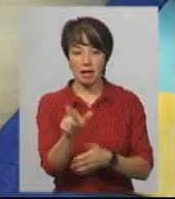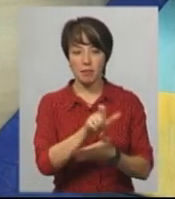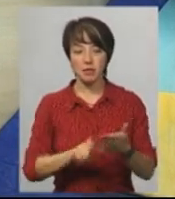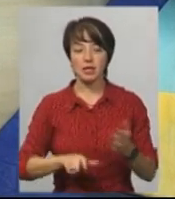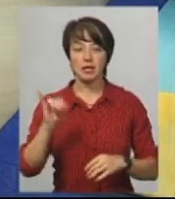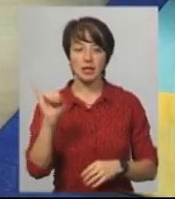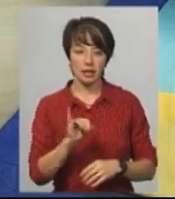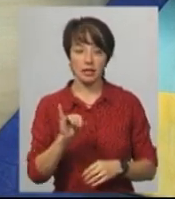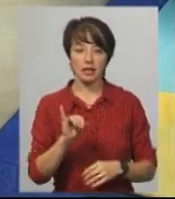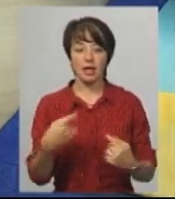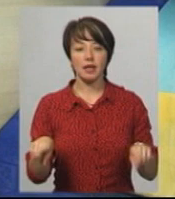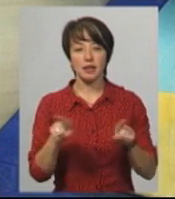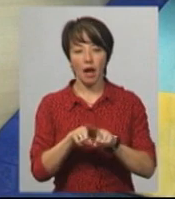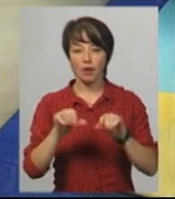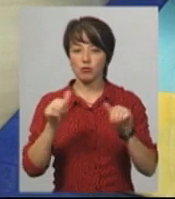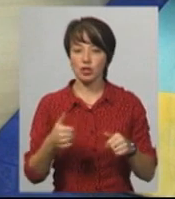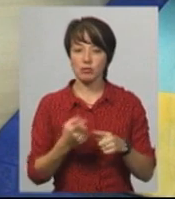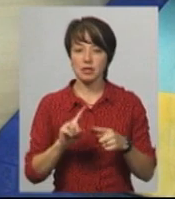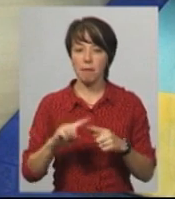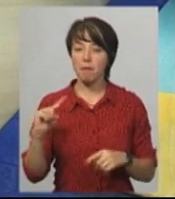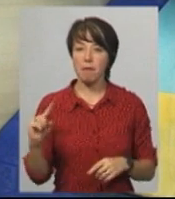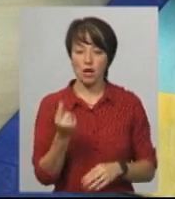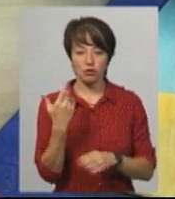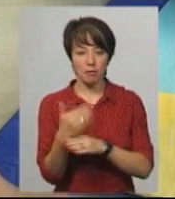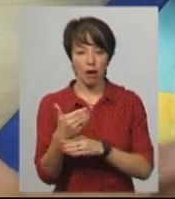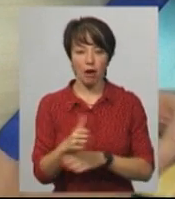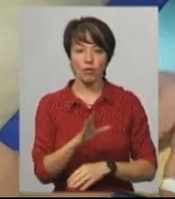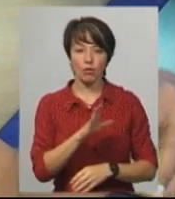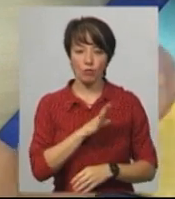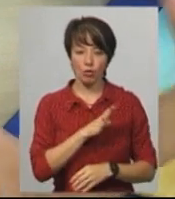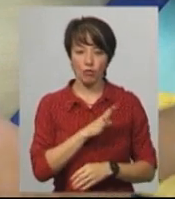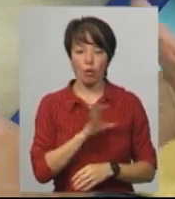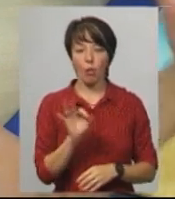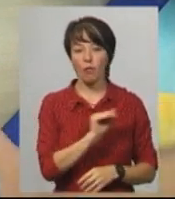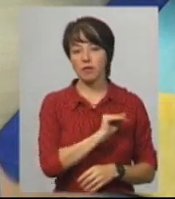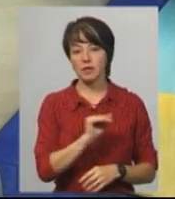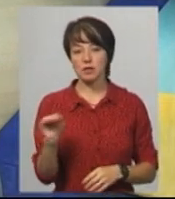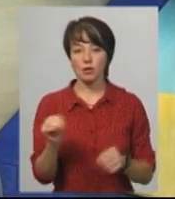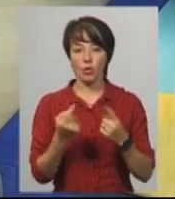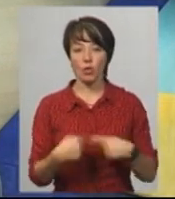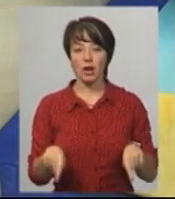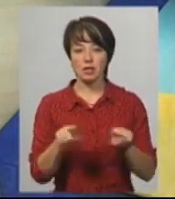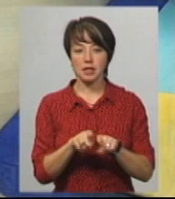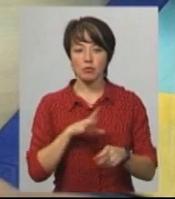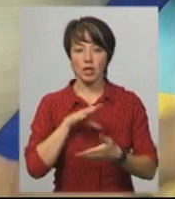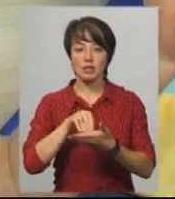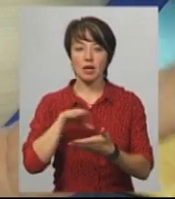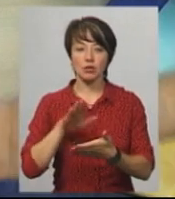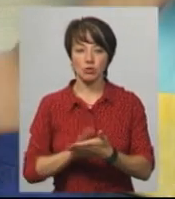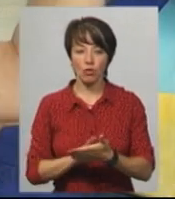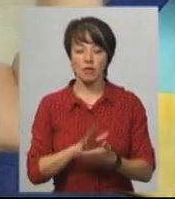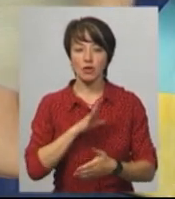і... Таким чином, це перший прапор, який був від офіційної організації, бо вона була зареєстрована,